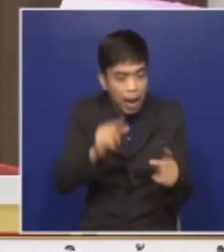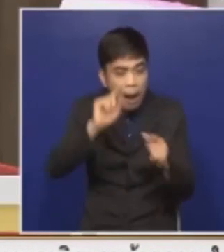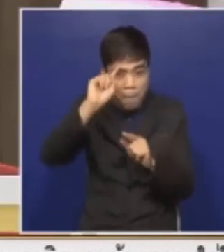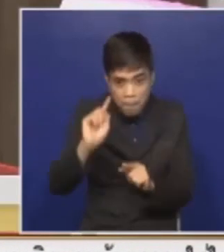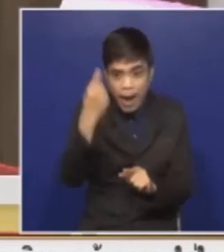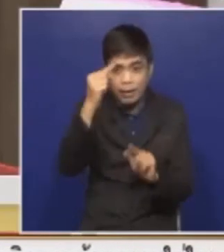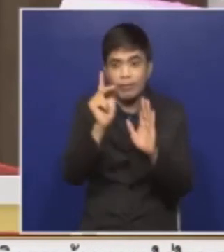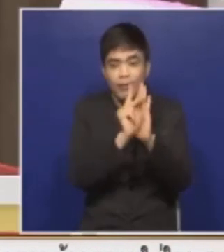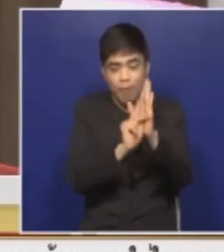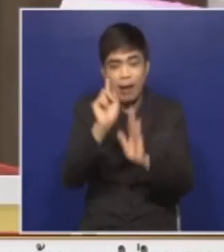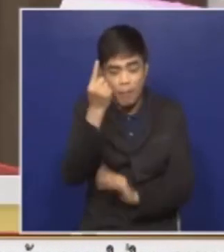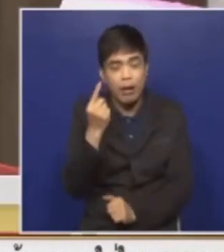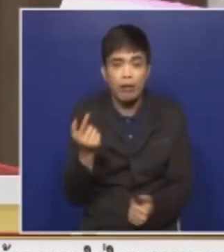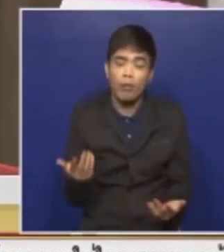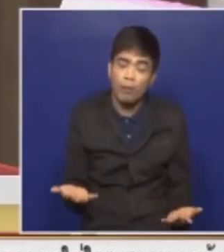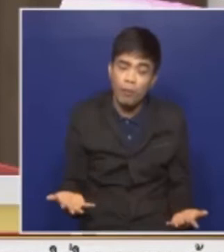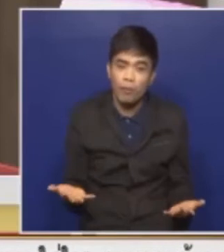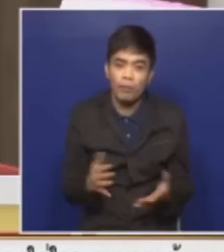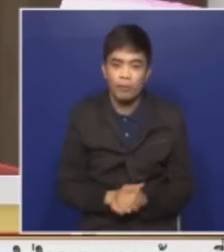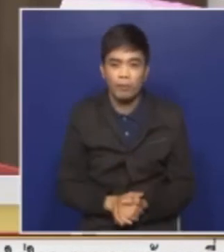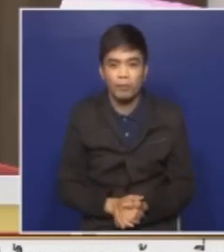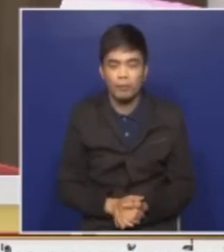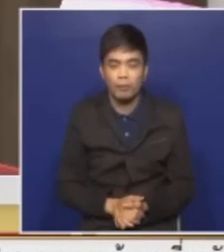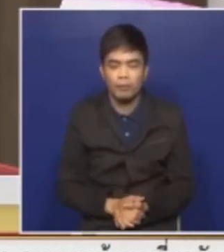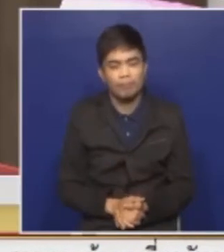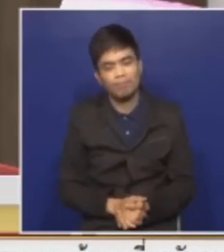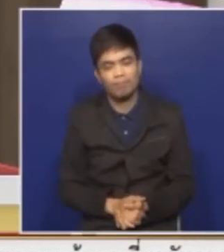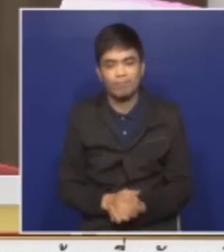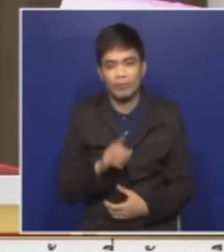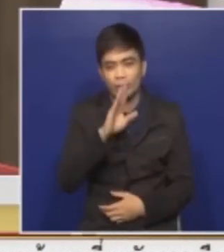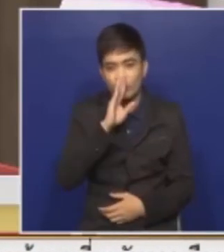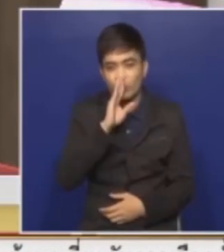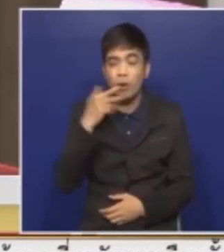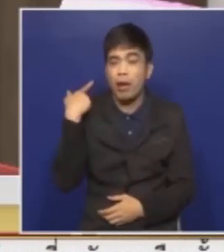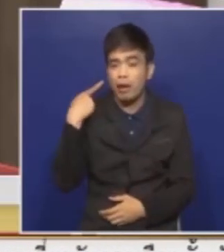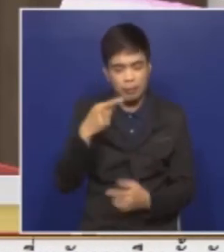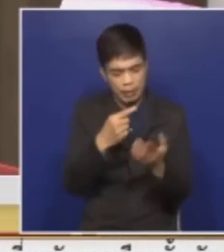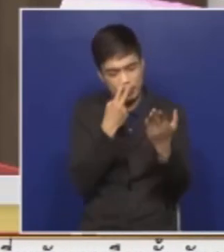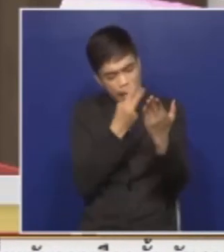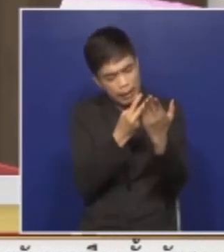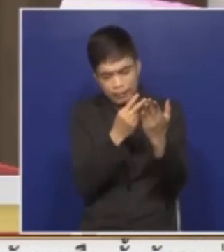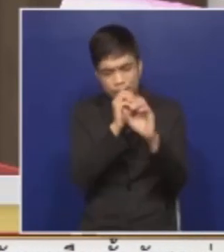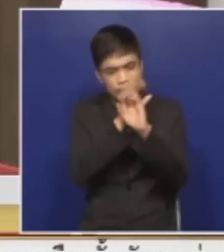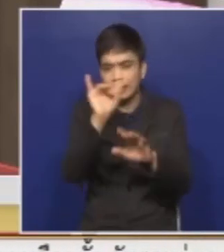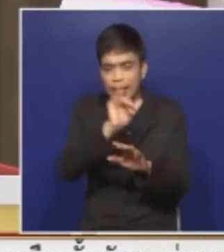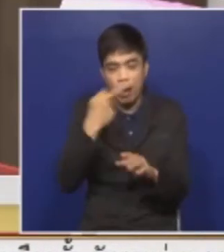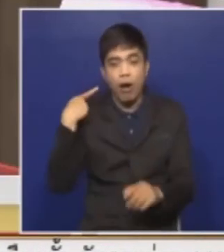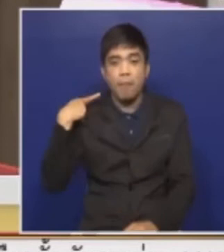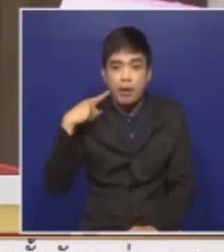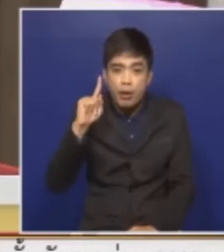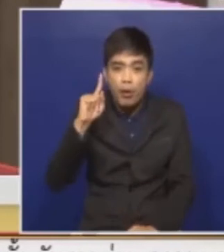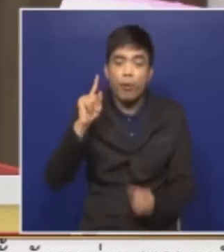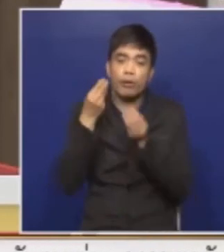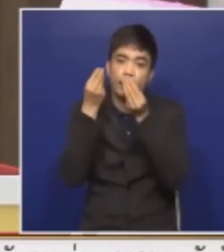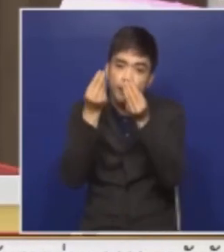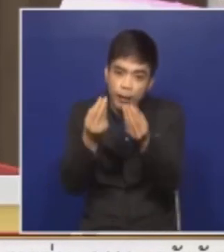ยังยึกยักกันอยู่เพราะว่ามันไม่ไปติดว่าจะให้ประโยชน์ประชาชนอย่างไรไม่เคยมีประเด็นนี้นะเข